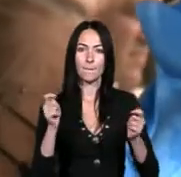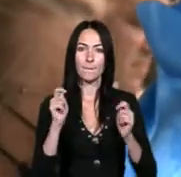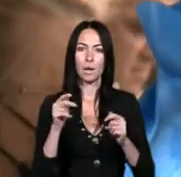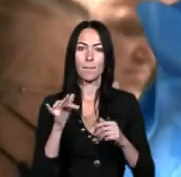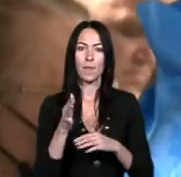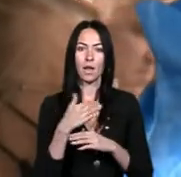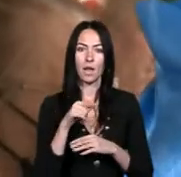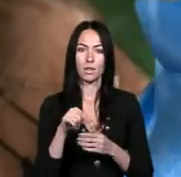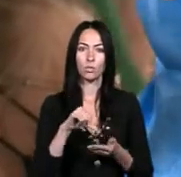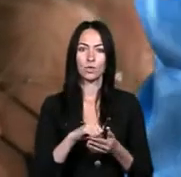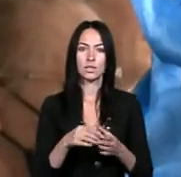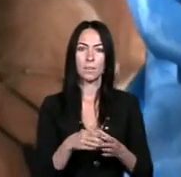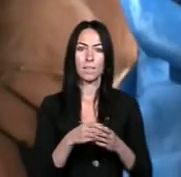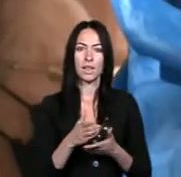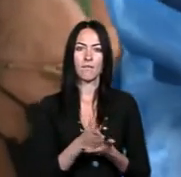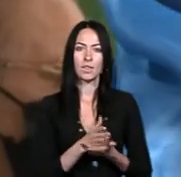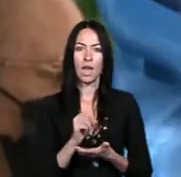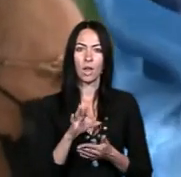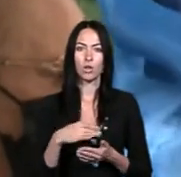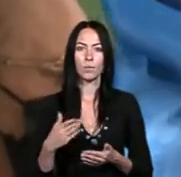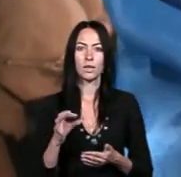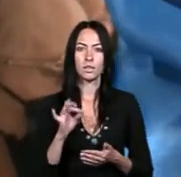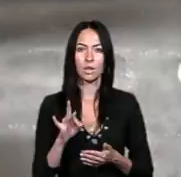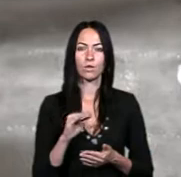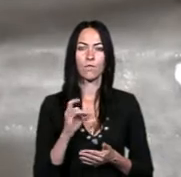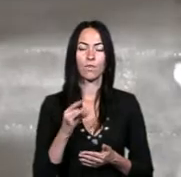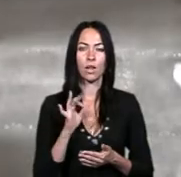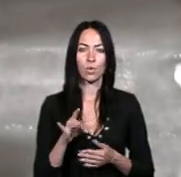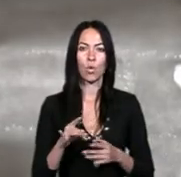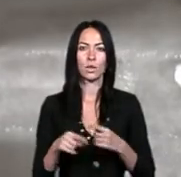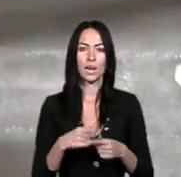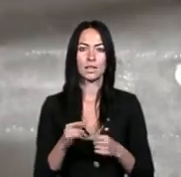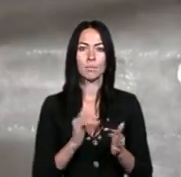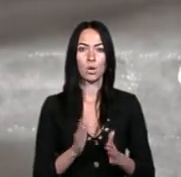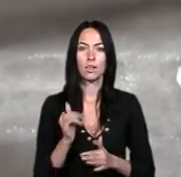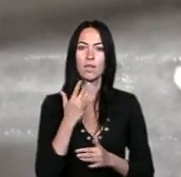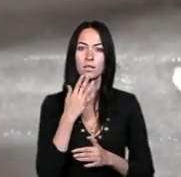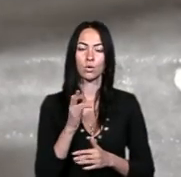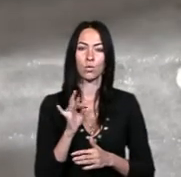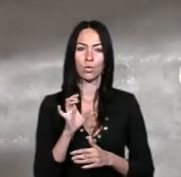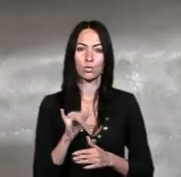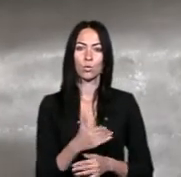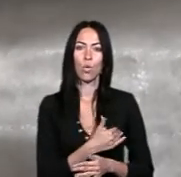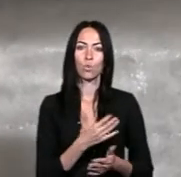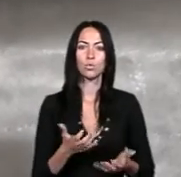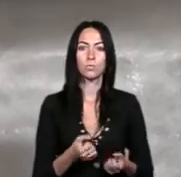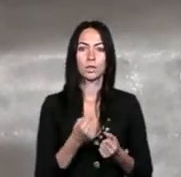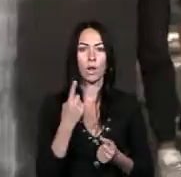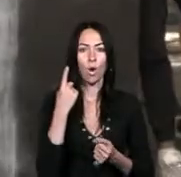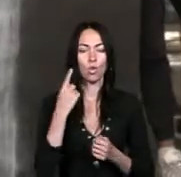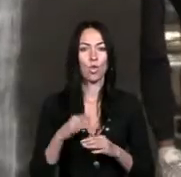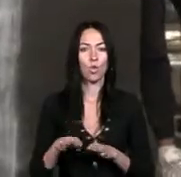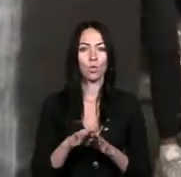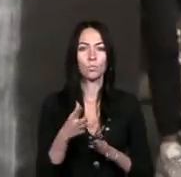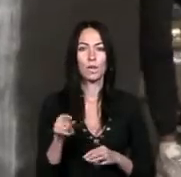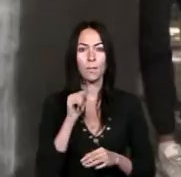Тут учасники спілки ветеранів АТО, правого сектору, фрайкору, традиції та порядку і національного корпусу. Хочуть підтримати однодумців, які потрапили